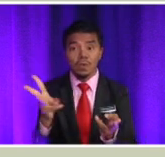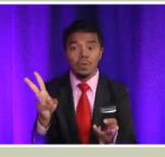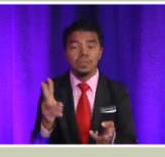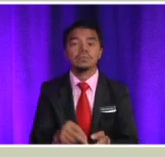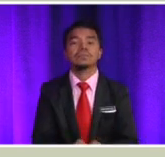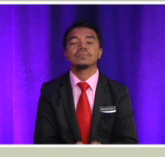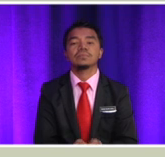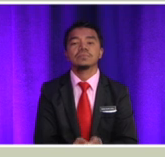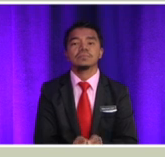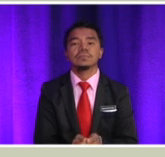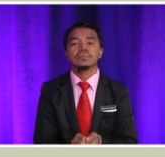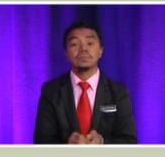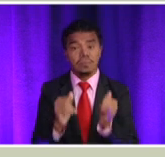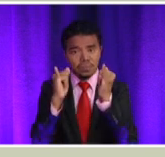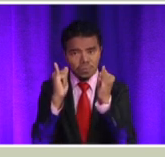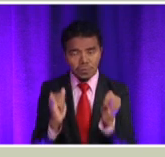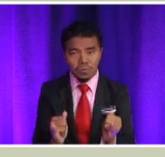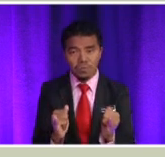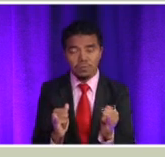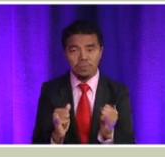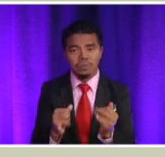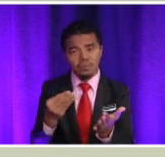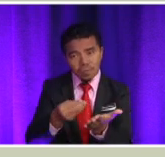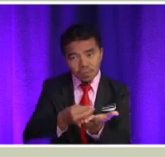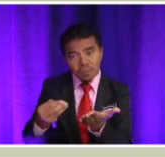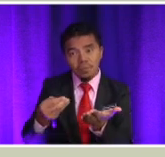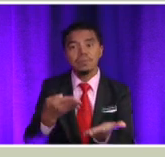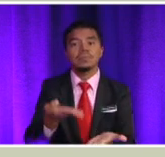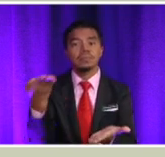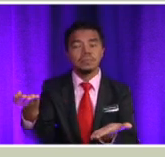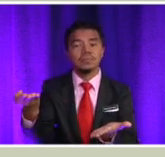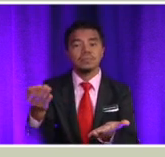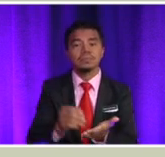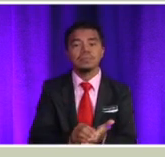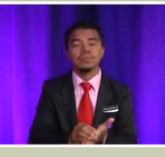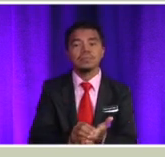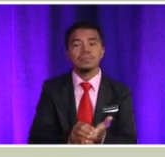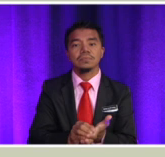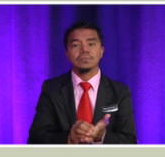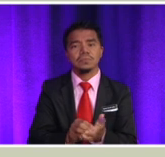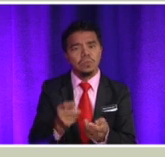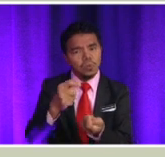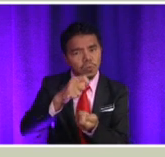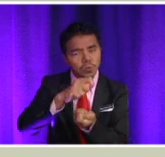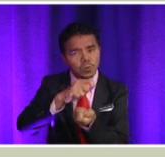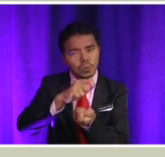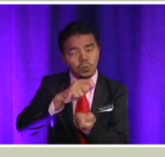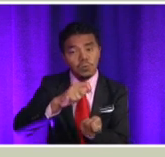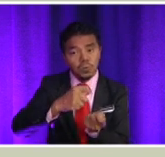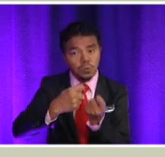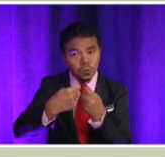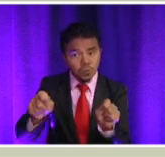individu yang mana dia beli barang dibeli barang kemudian dia Coba hasilkan